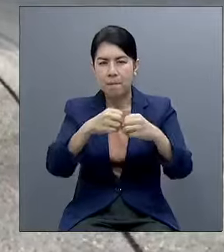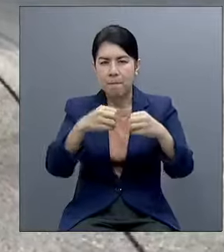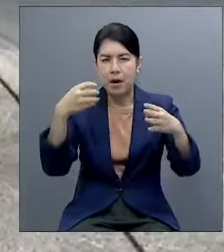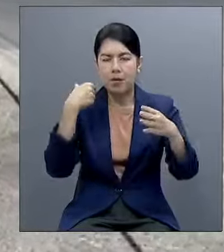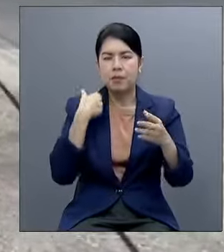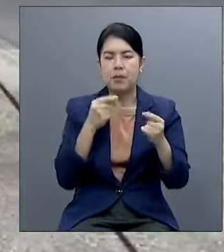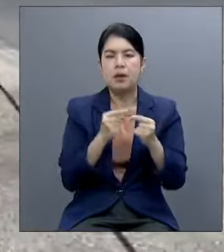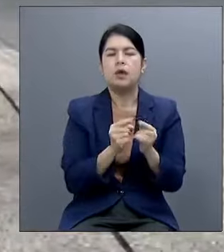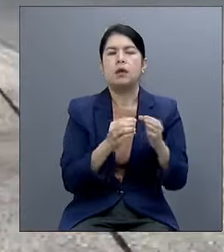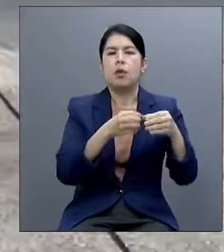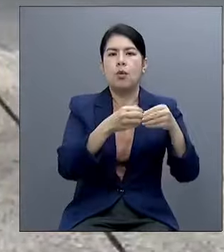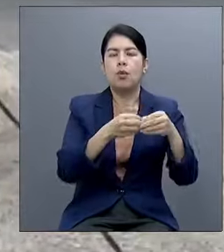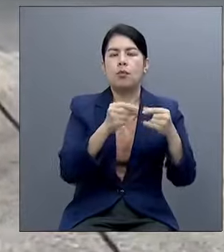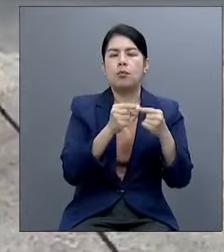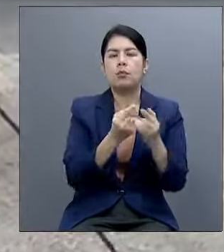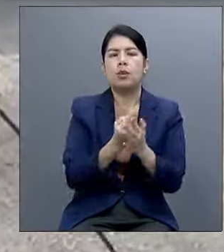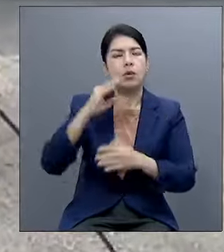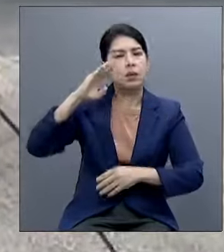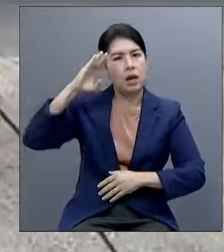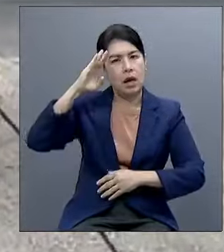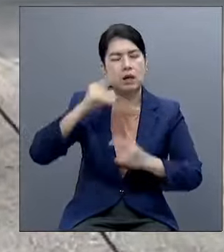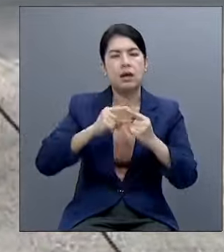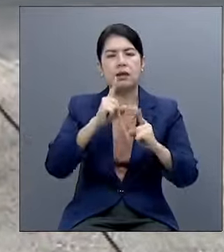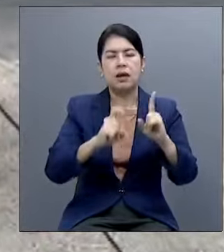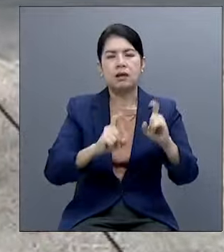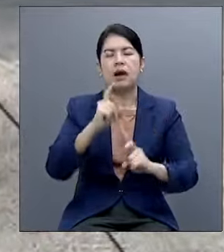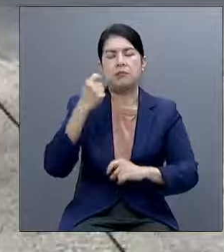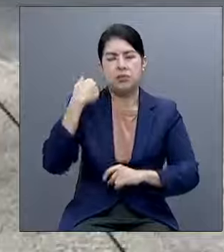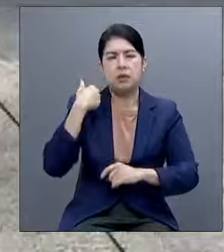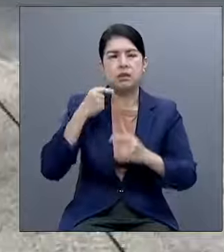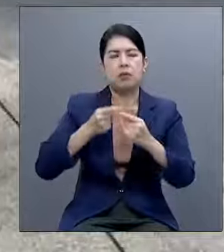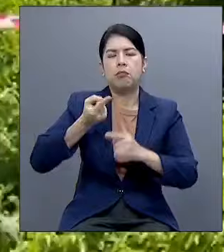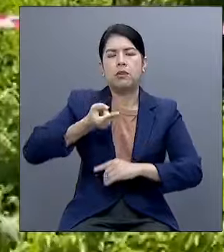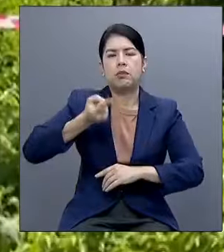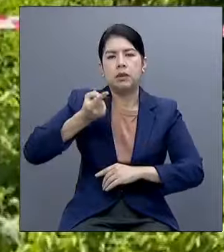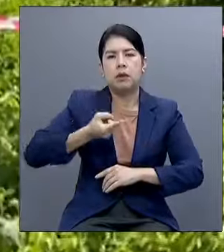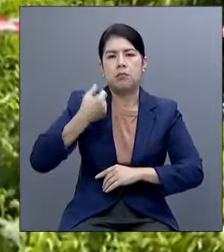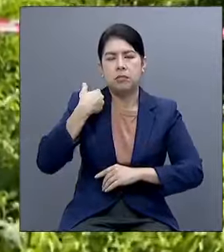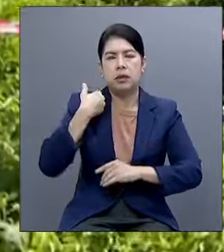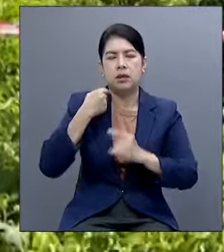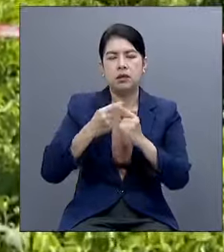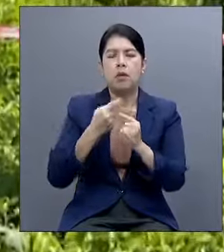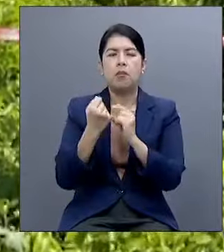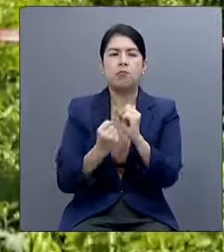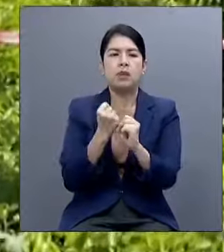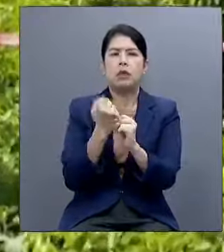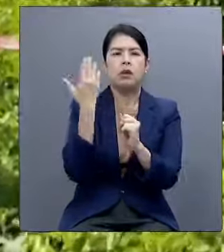รอมฎอนซึ่งเป็นเหตุร้ายที่เกิดขึ้นเป็นประจำในแทบจะทุกปีที่ผ่านมาค่ะ